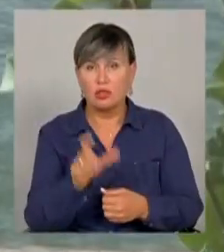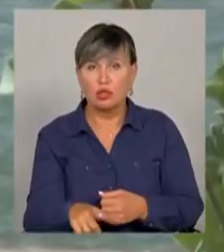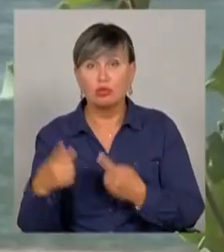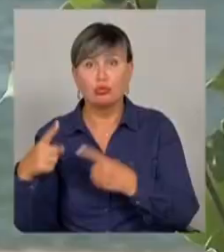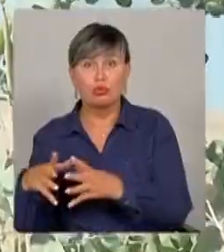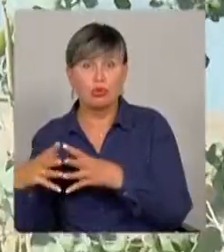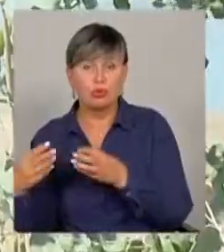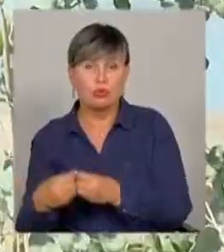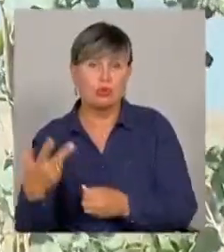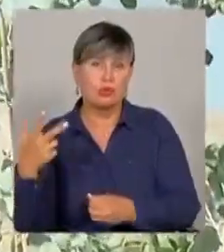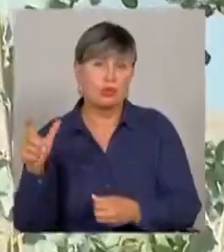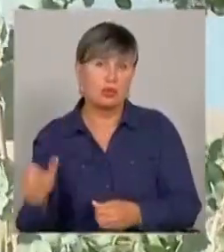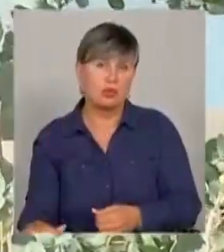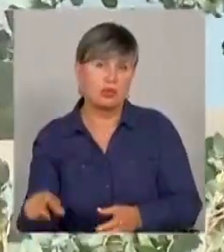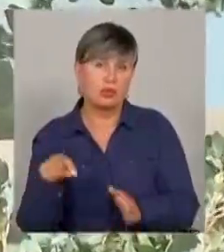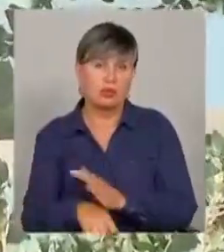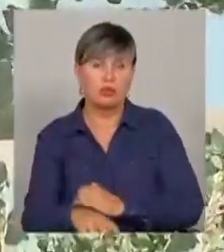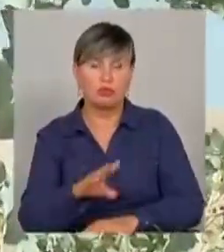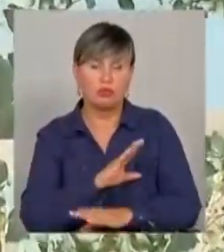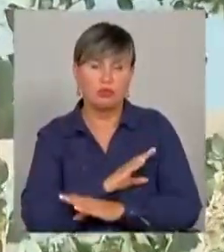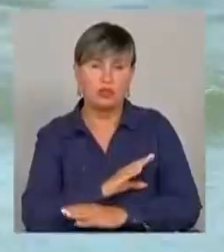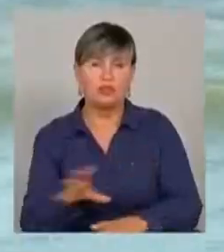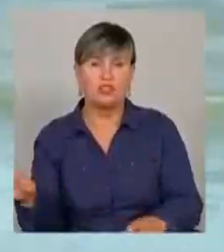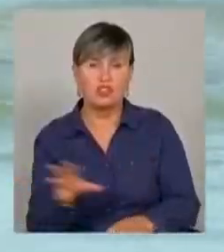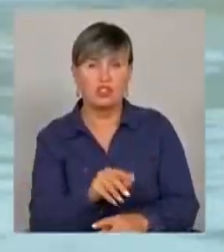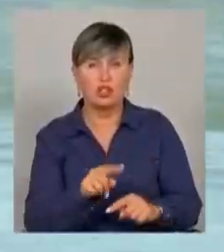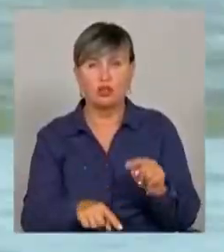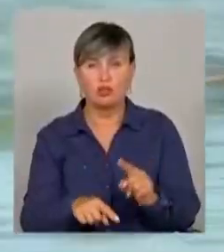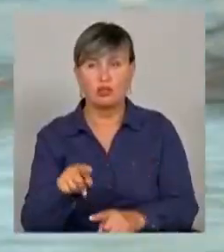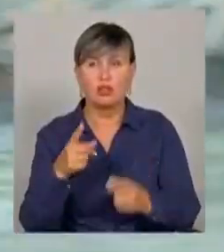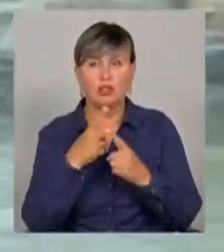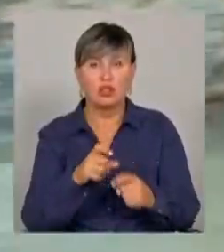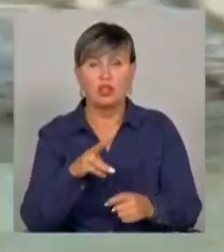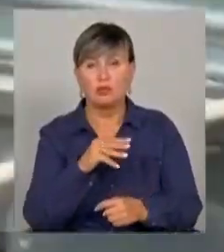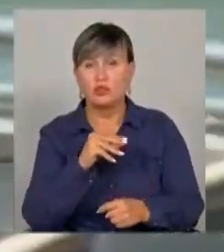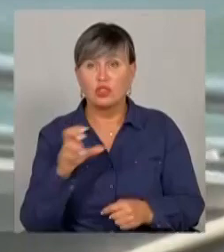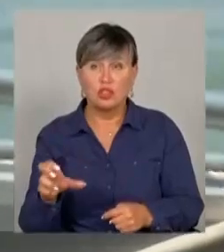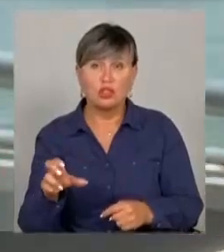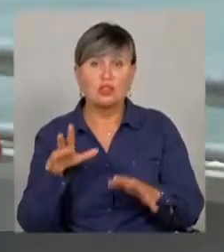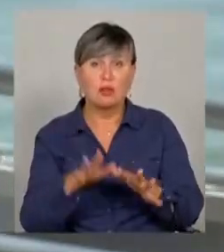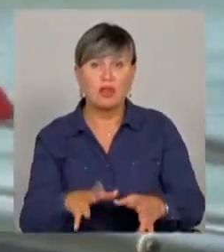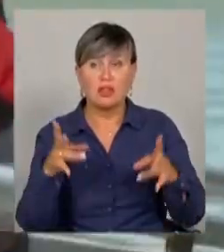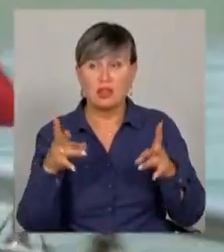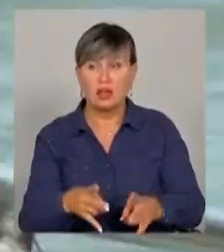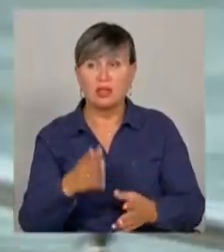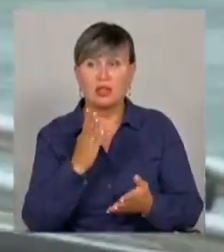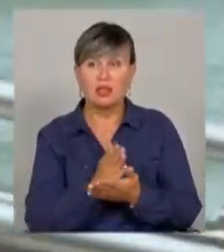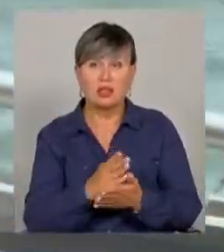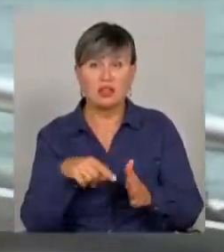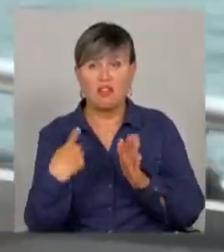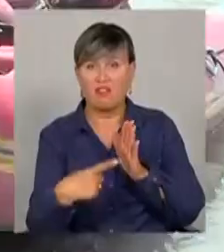семьи еще 3 оказались в воде. Все они родственники. Как сообщили в МЧС, по всей видимости, на месте трагедии имеется воронка